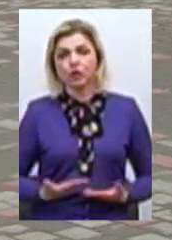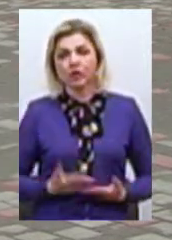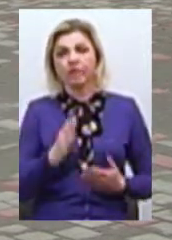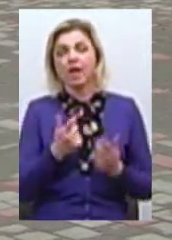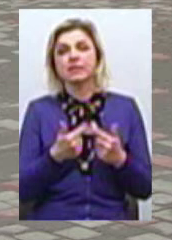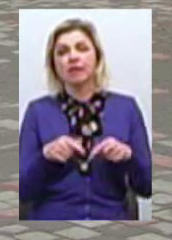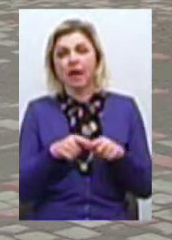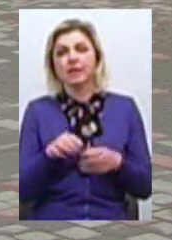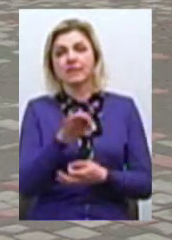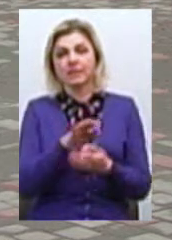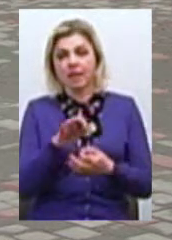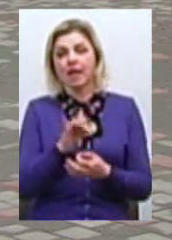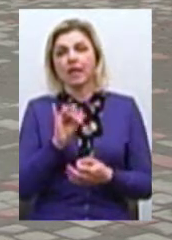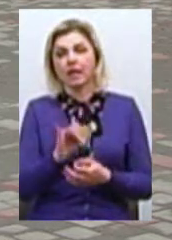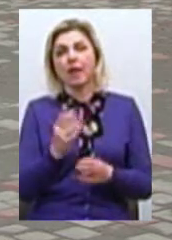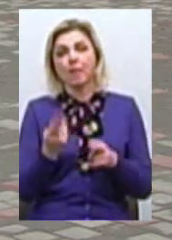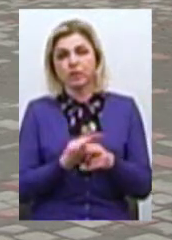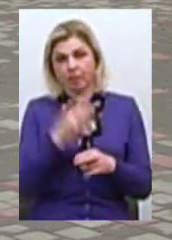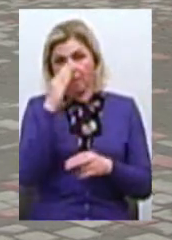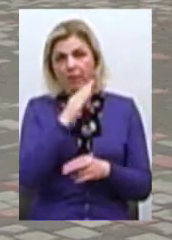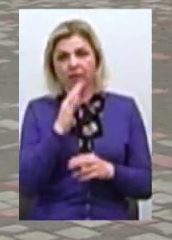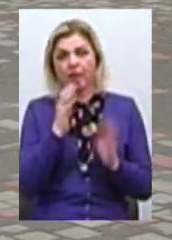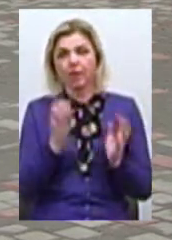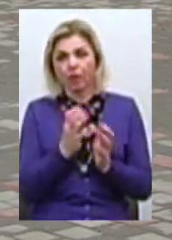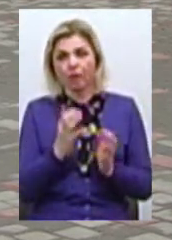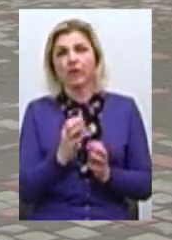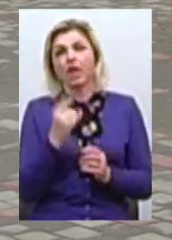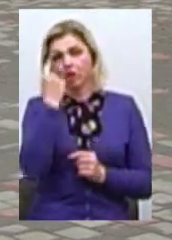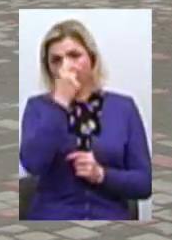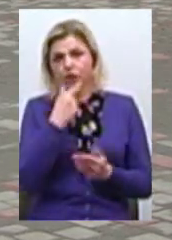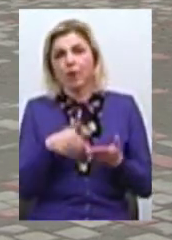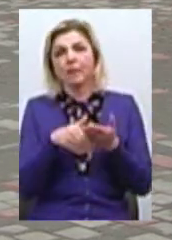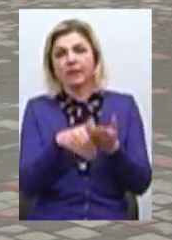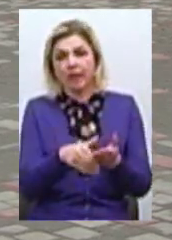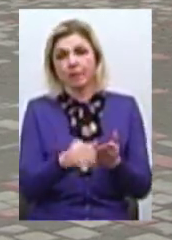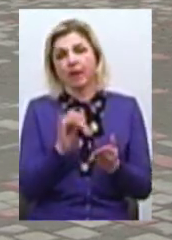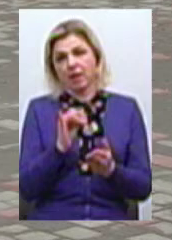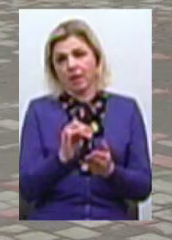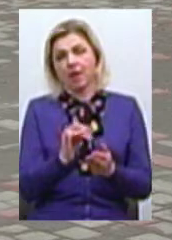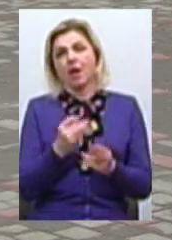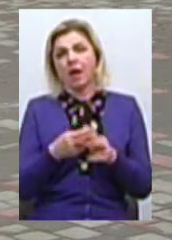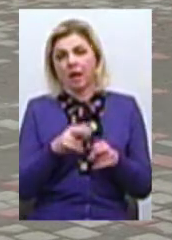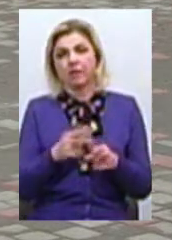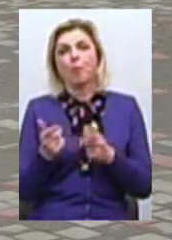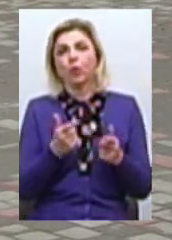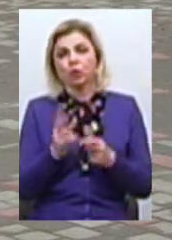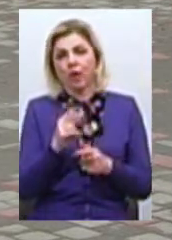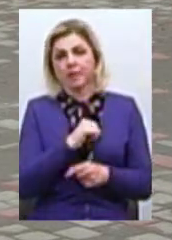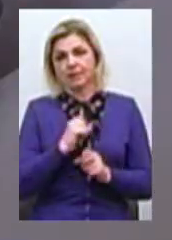дітей, позбавлених батьківського піклування, іншому закладі для дітей, індивідуальної підтримки та допомоги. Насамперед, у підготовці до самостійного